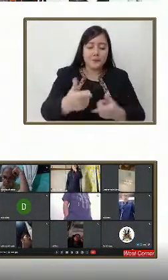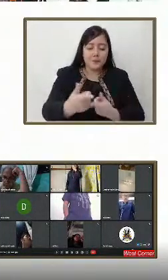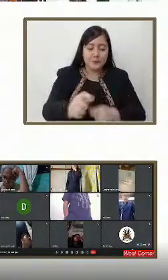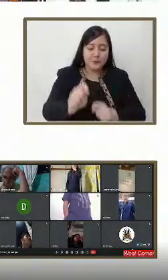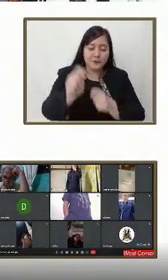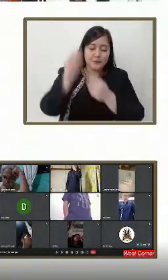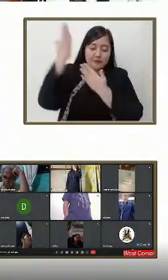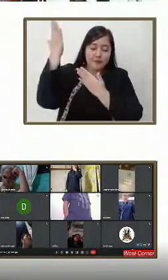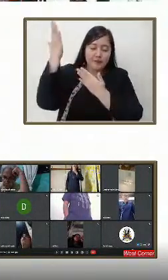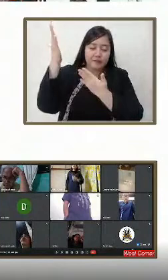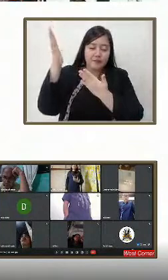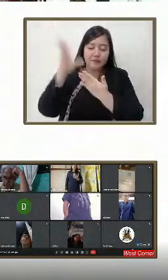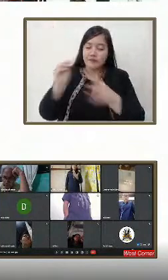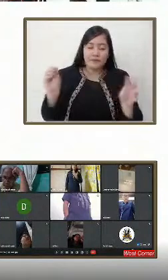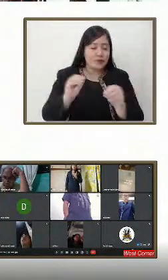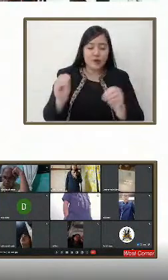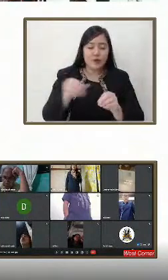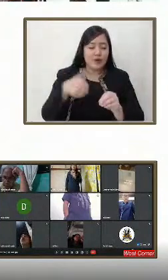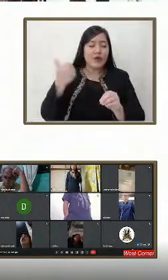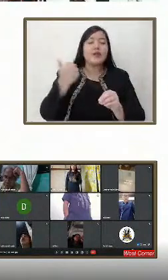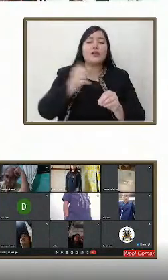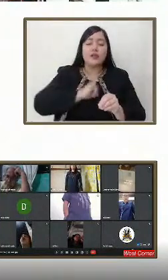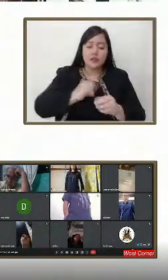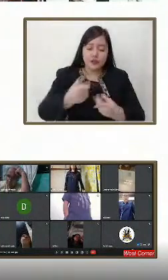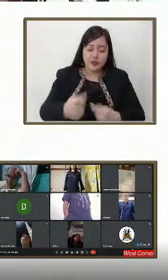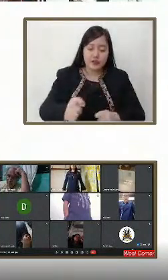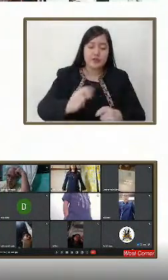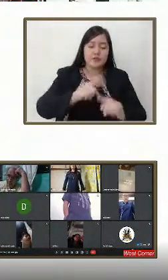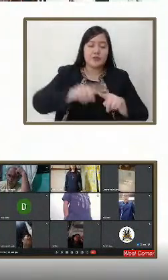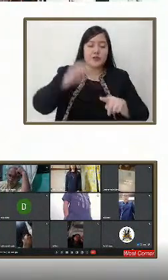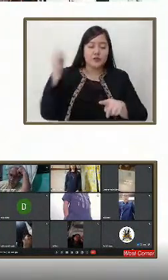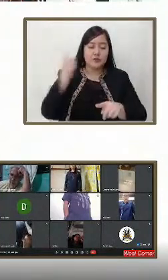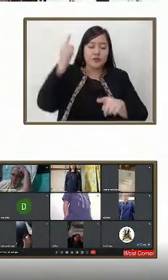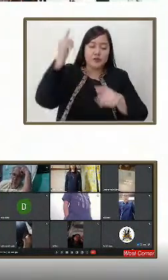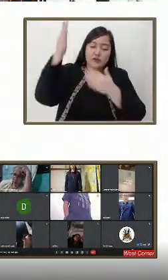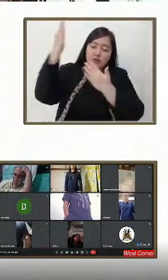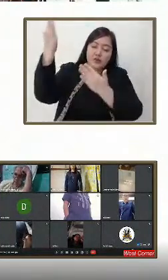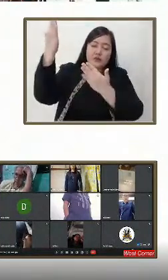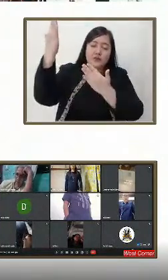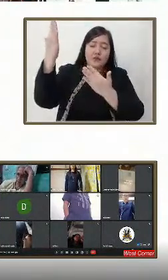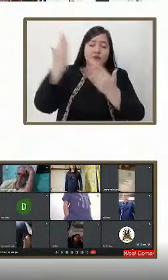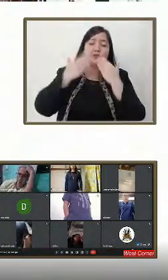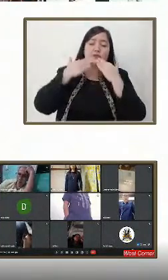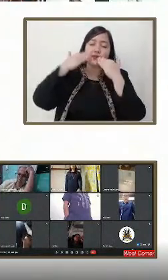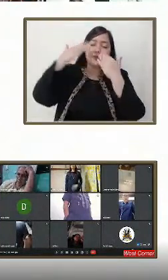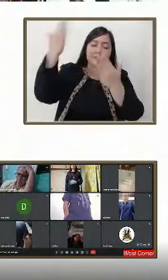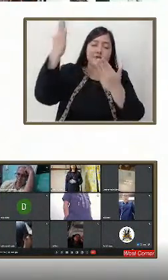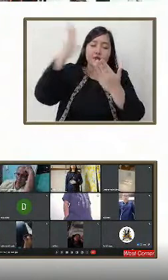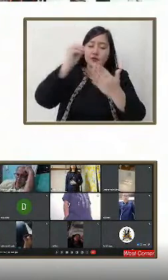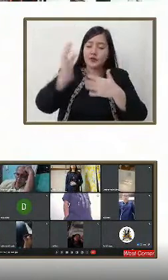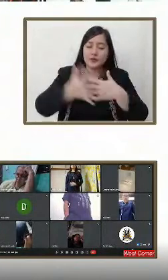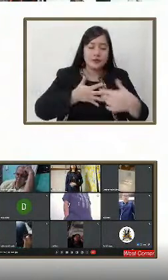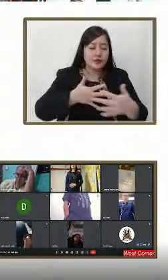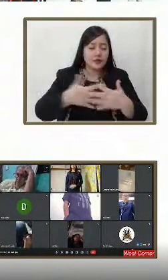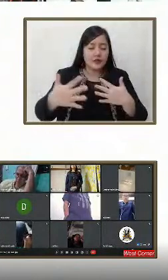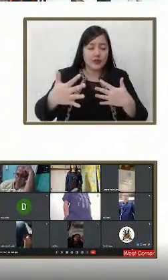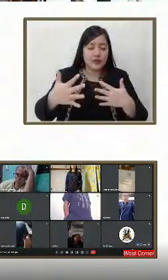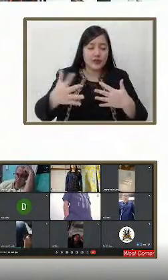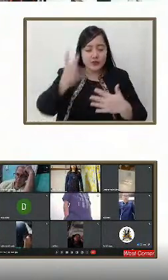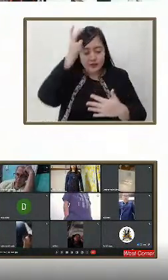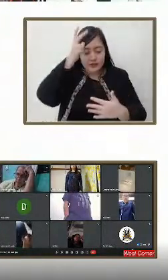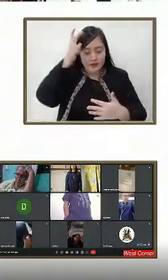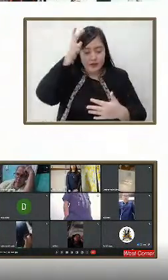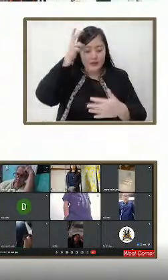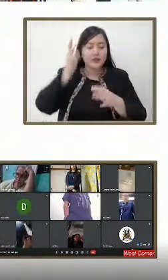ibang pinagkakatiwalaan kundi kayo lamang dakilan Diyos. Maraming pong salamat at anuman po, O Diyos, ang maring gawin ng